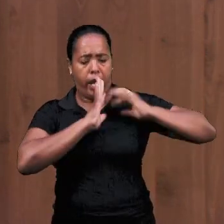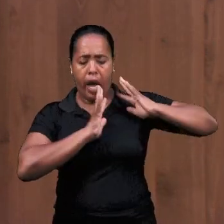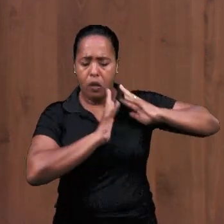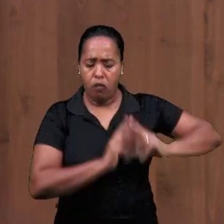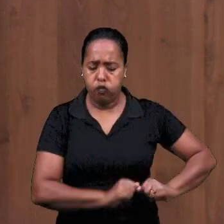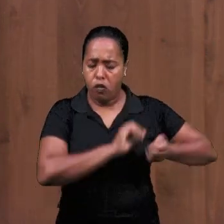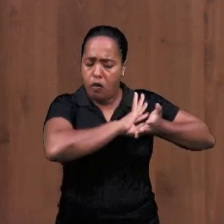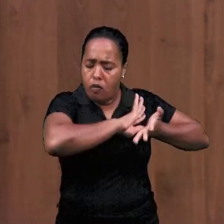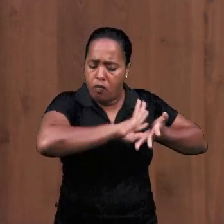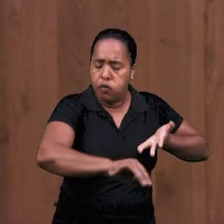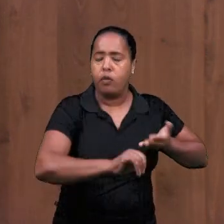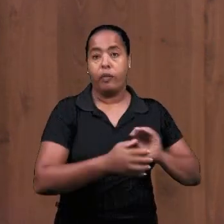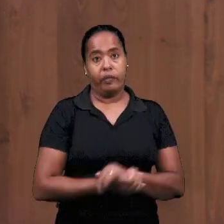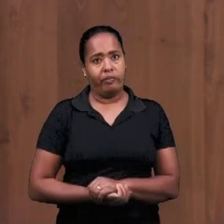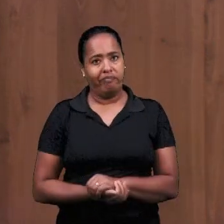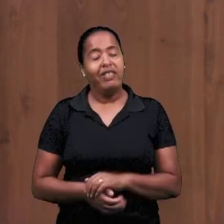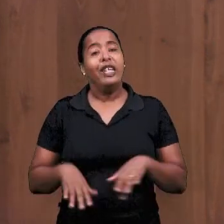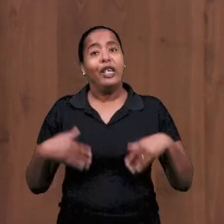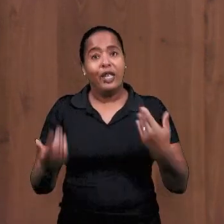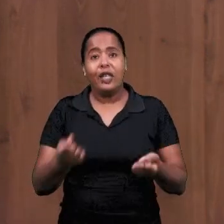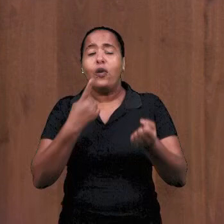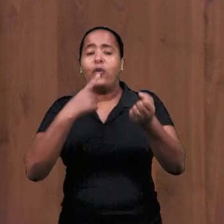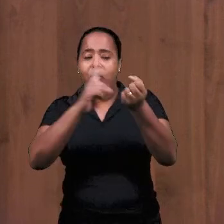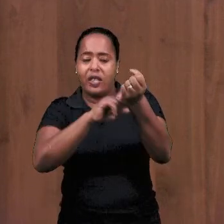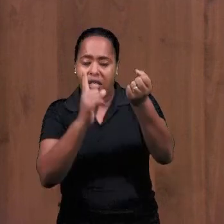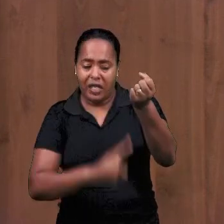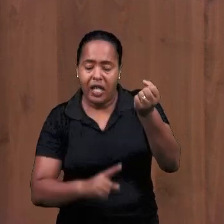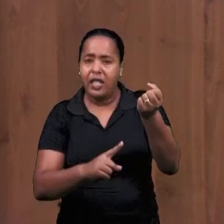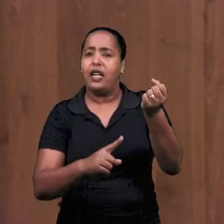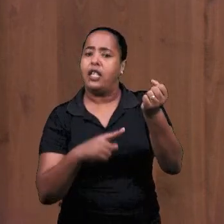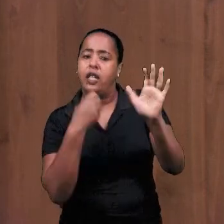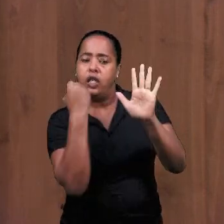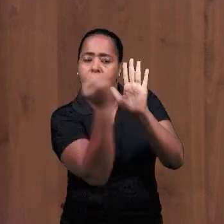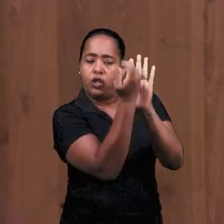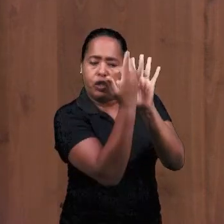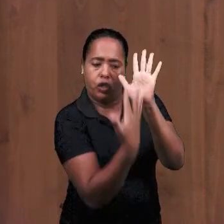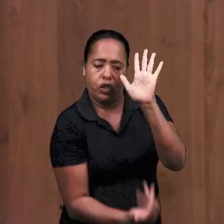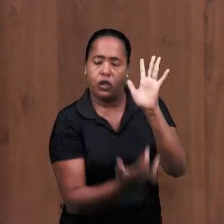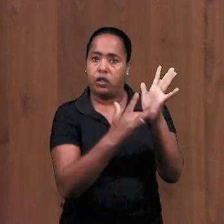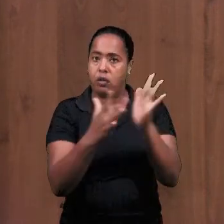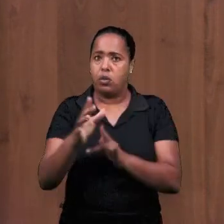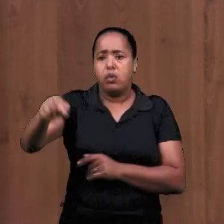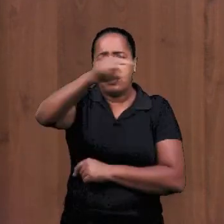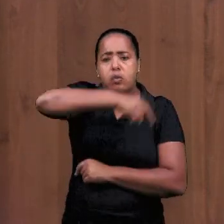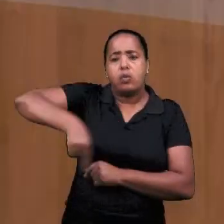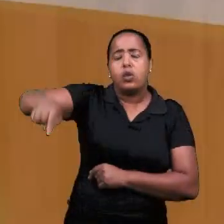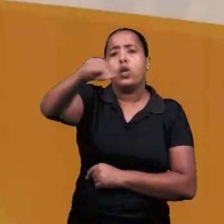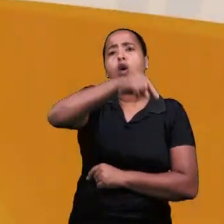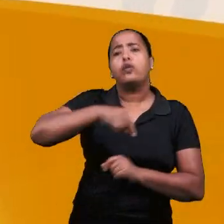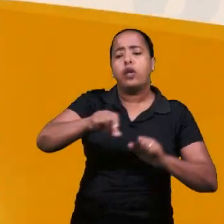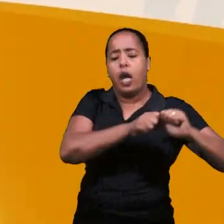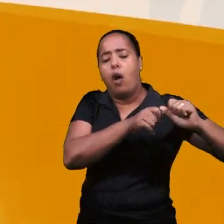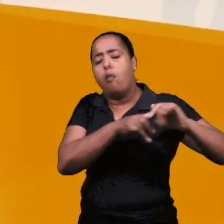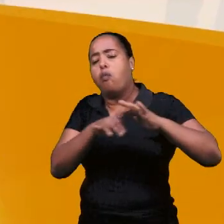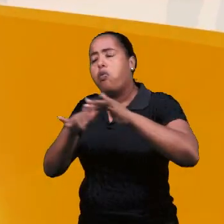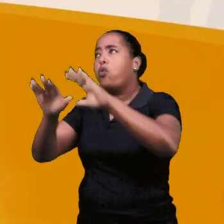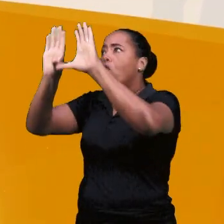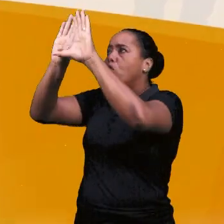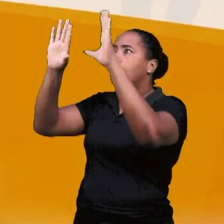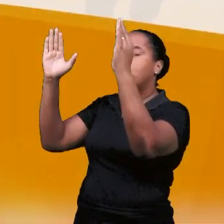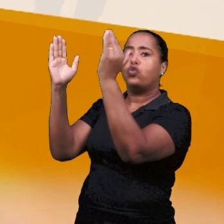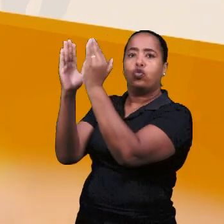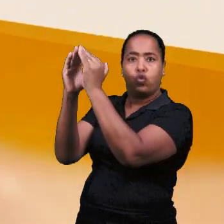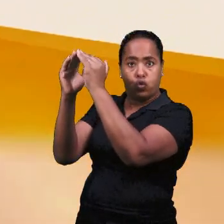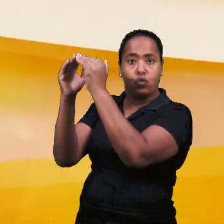péché du monde. Et ainsi, avec ce sang délivré du péché, nous allons vivre éternellement avec Jésus au